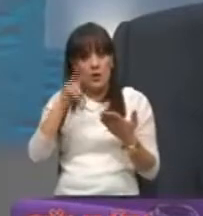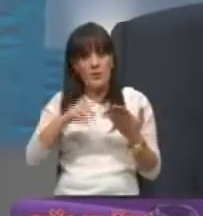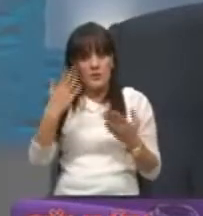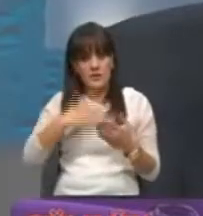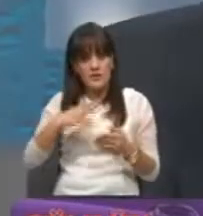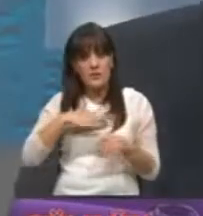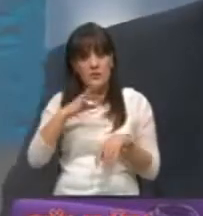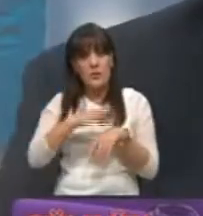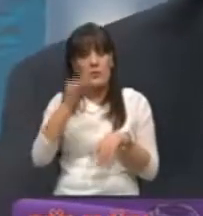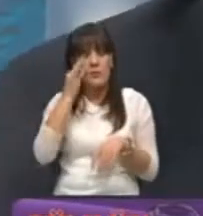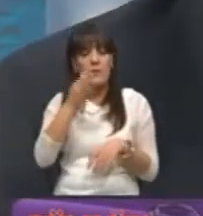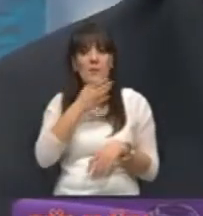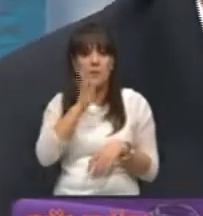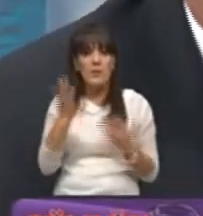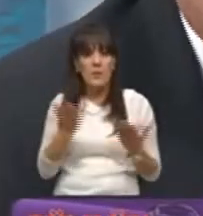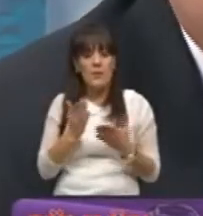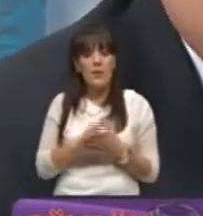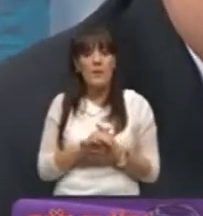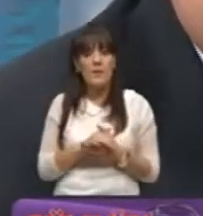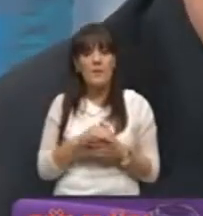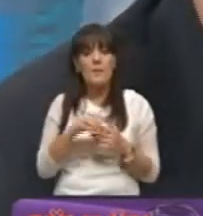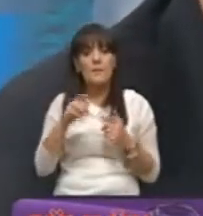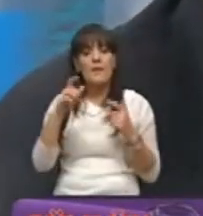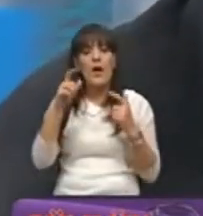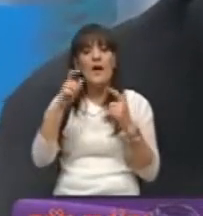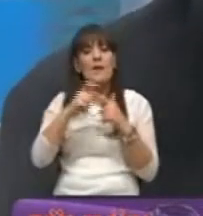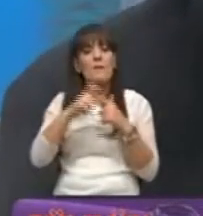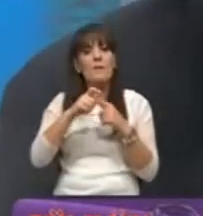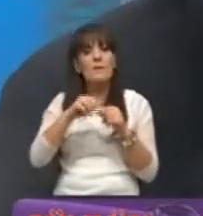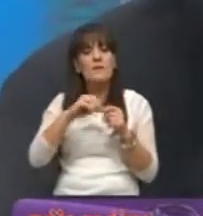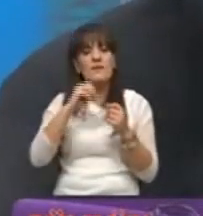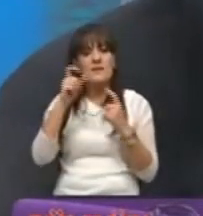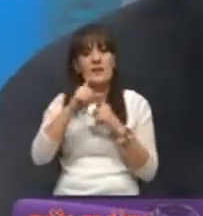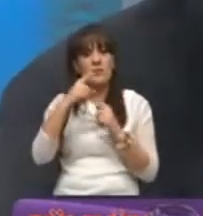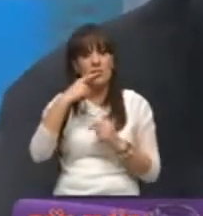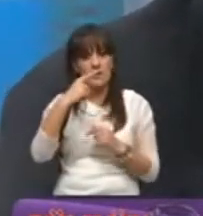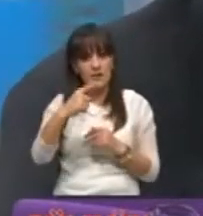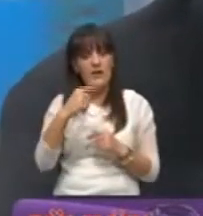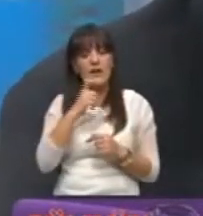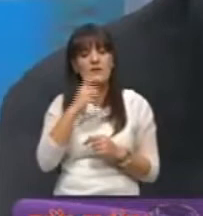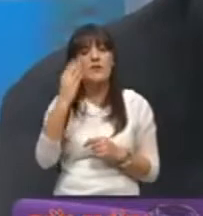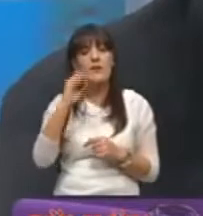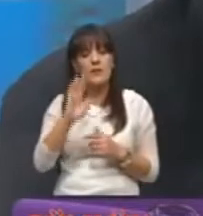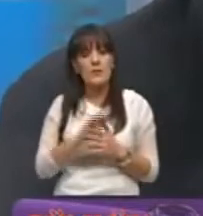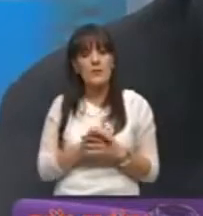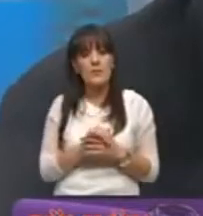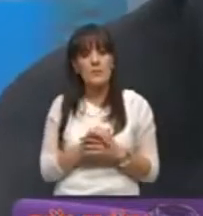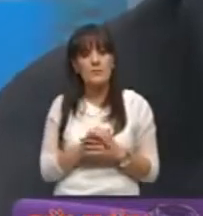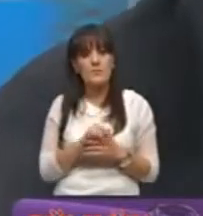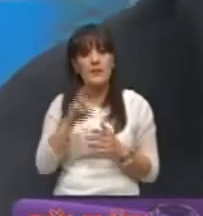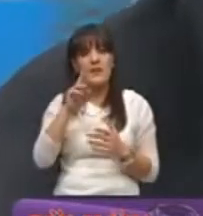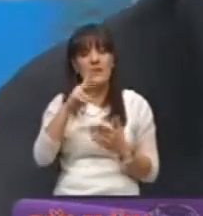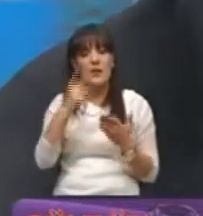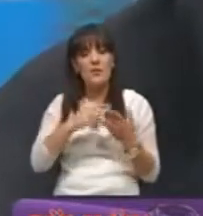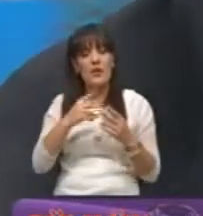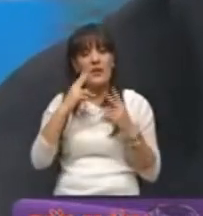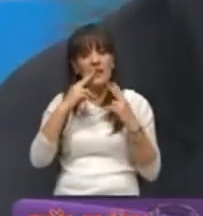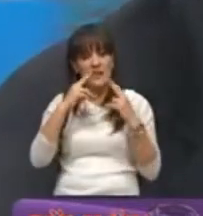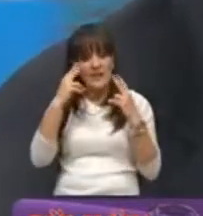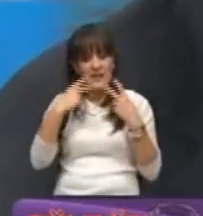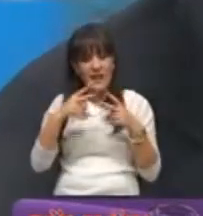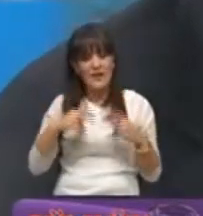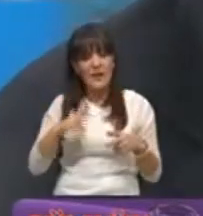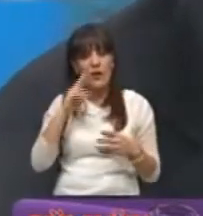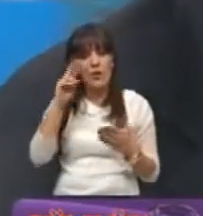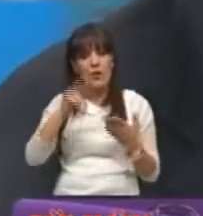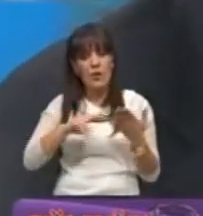ister misiniz doktor bey, bilmiyorum ama. Impingement sendromu dediniz değil mi? Yanlış anlamadım. Evet, evet. Raporun detayını